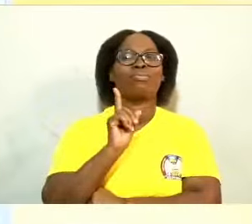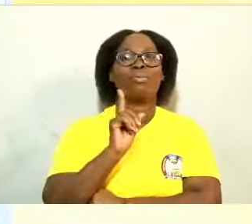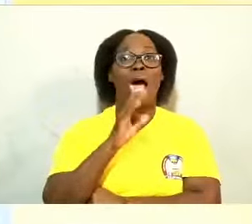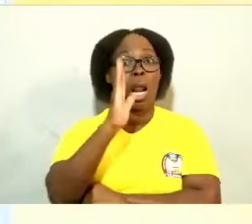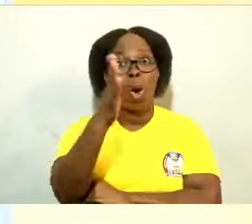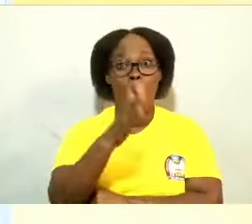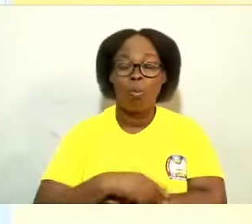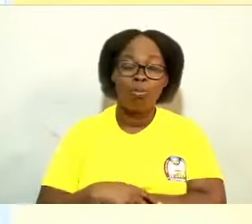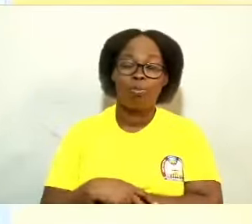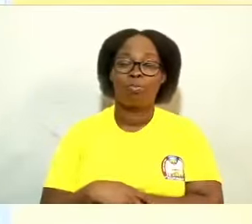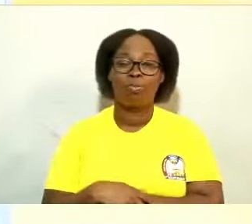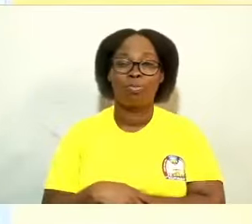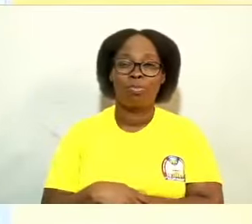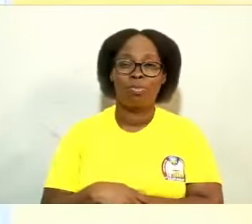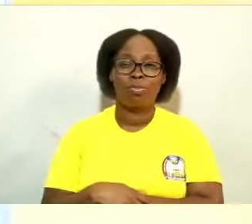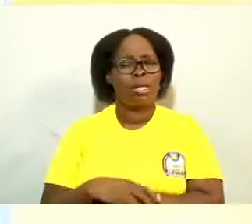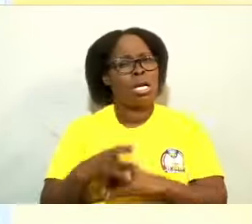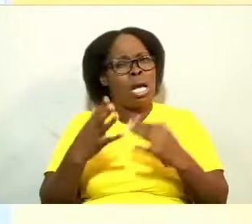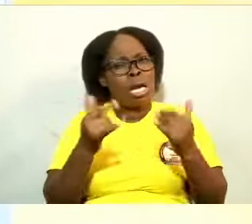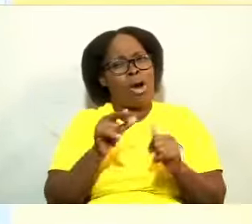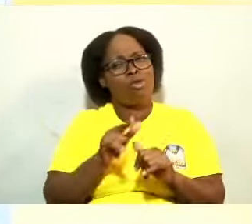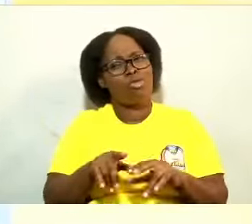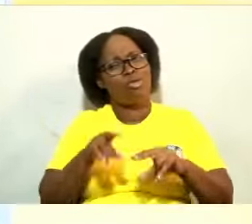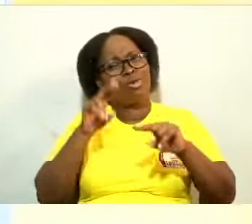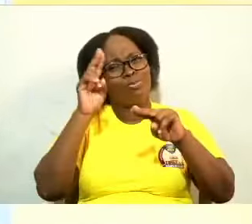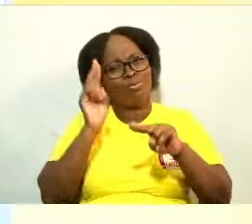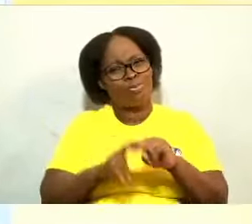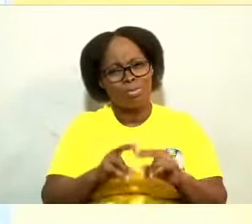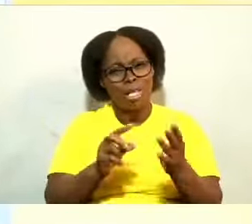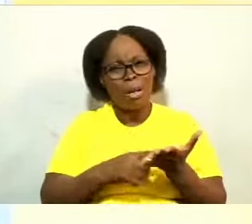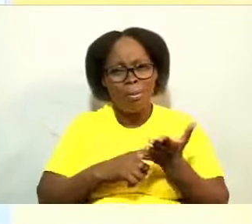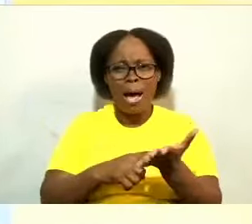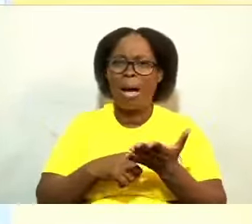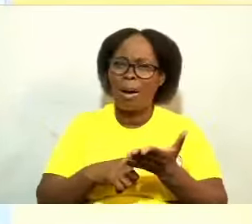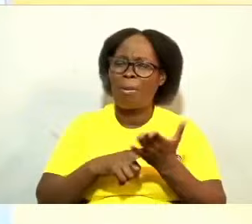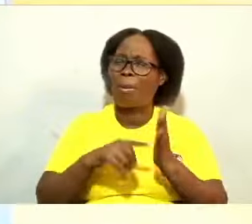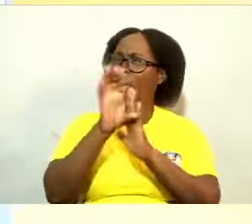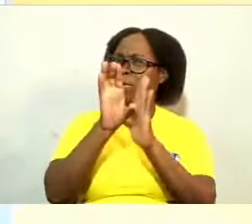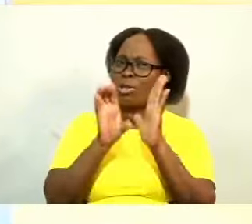Halo? Sasa unakaa kujadili